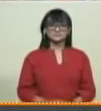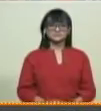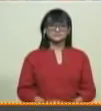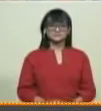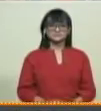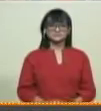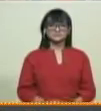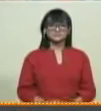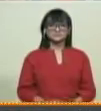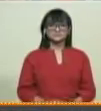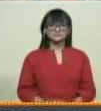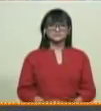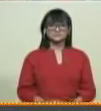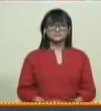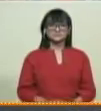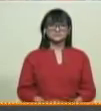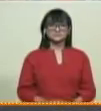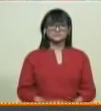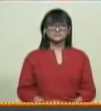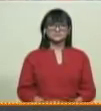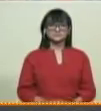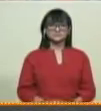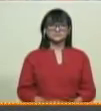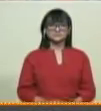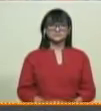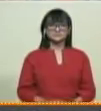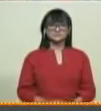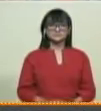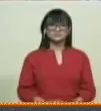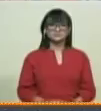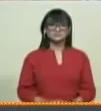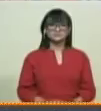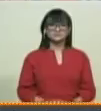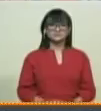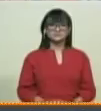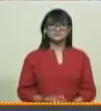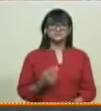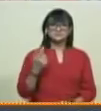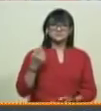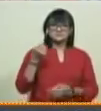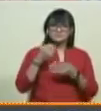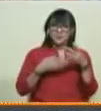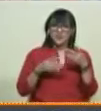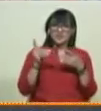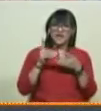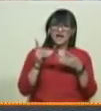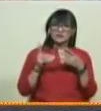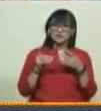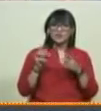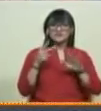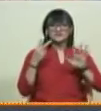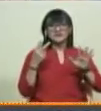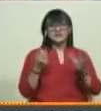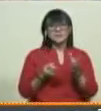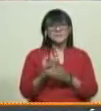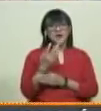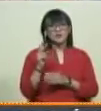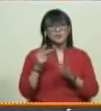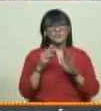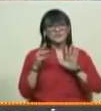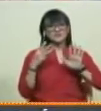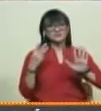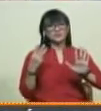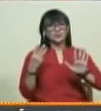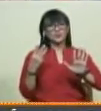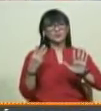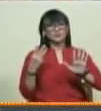yapılmış bulunmaktadır. Y según los datos del 17 de mayo de 2018 se han realizado